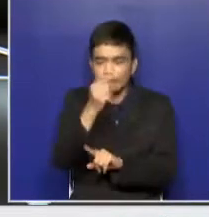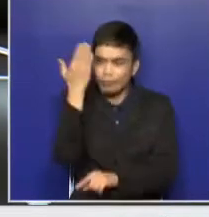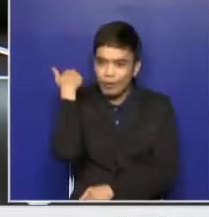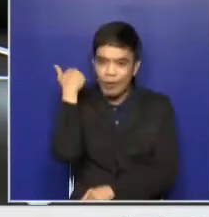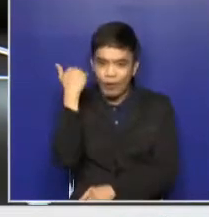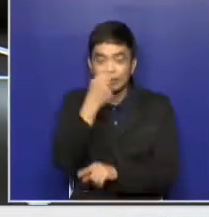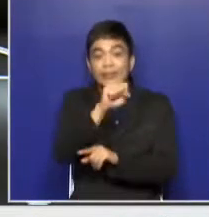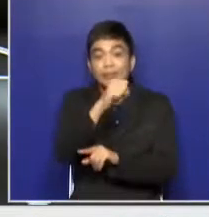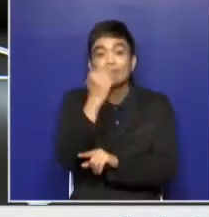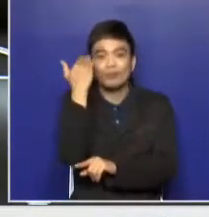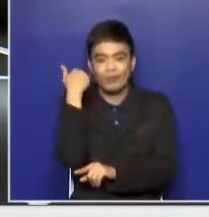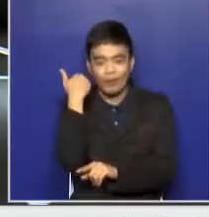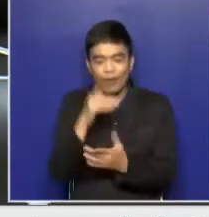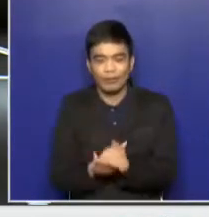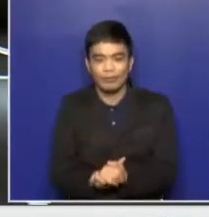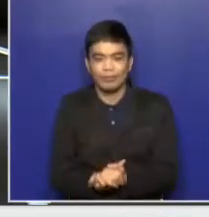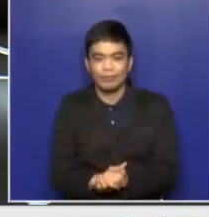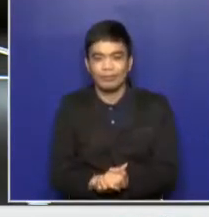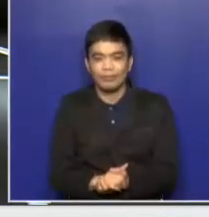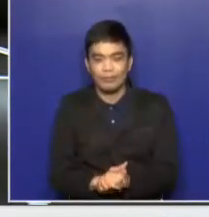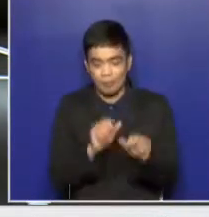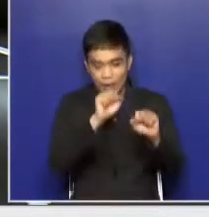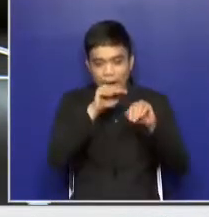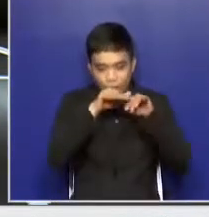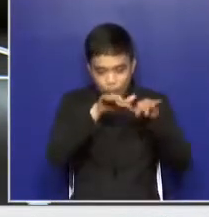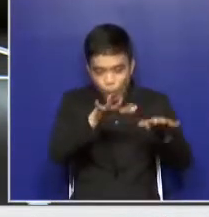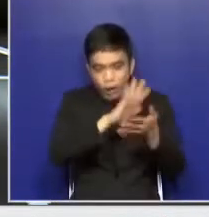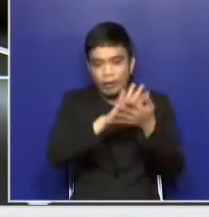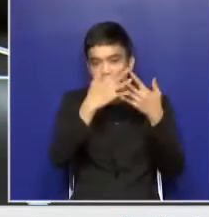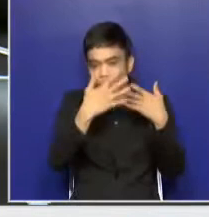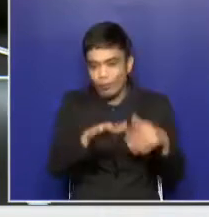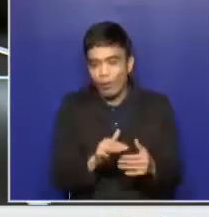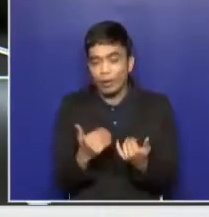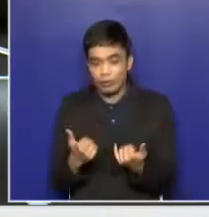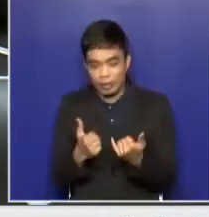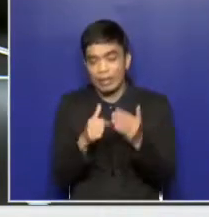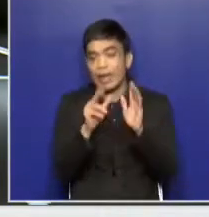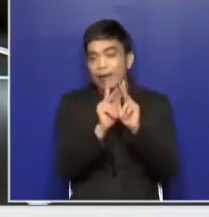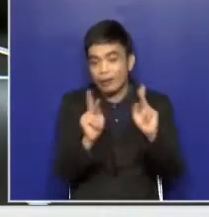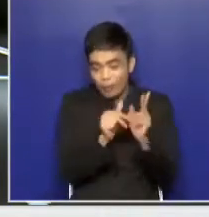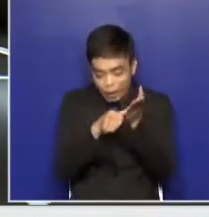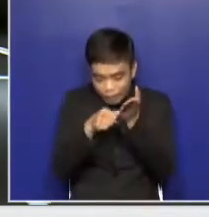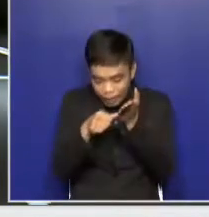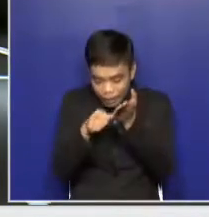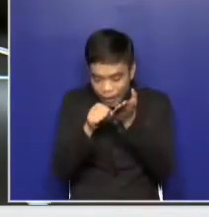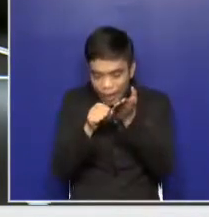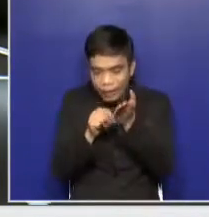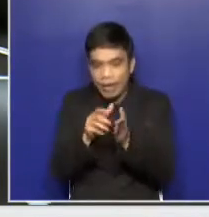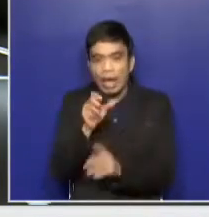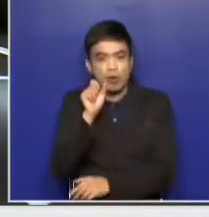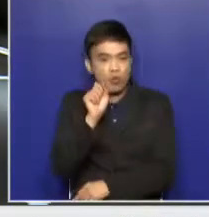ครับซึ่งคณะกรรมาธิการเนี่ยนะครับได้มีการแก้ไขอย่างเร่งด่วนซึ่งผมเองก็ได้นั่งคณะนี้ด้